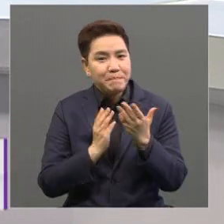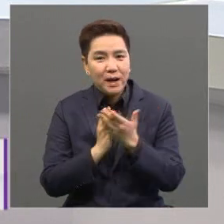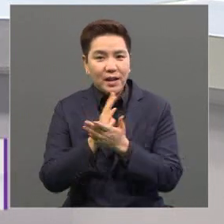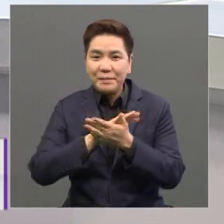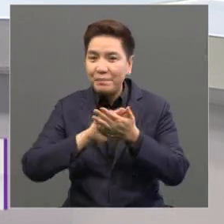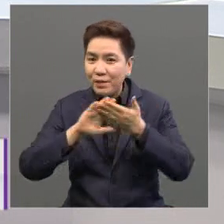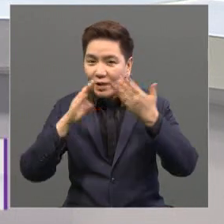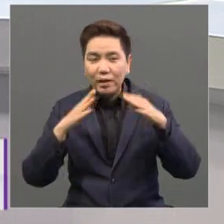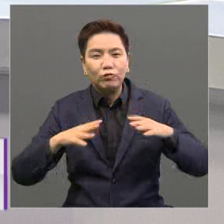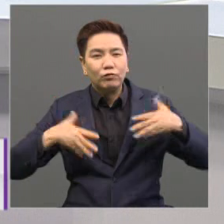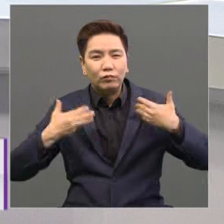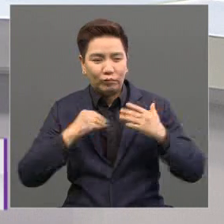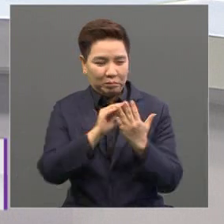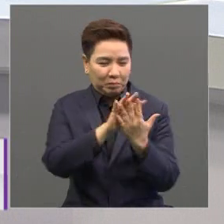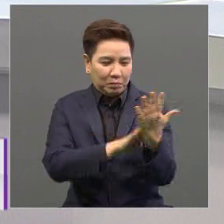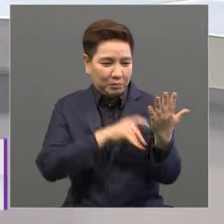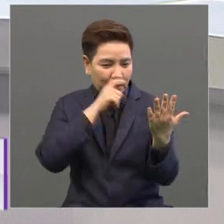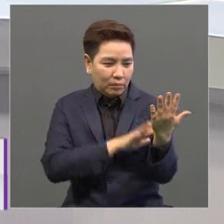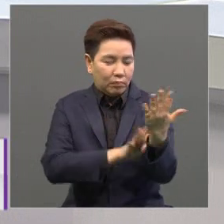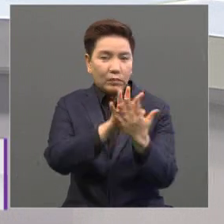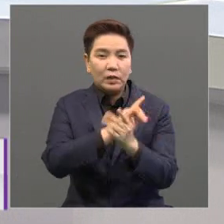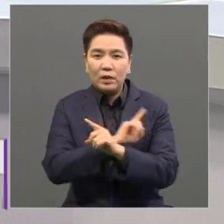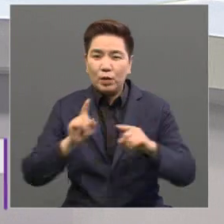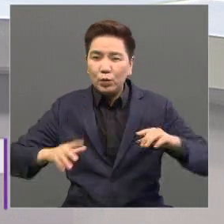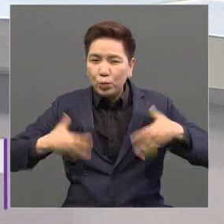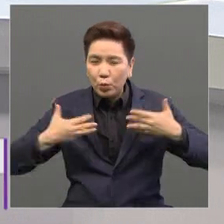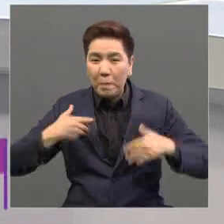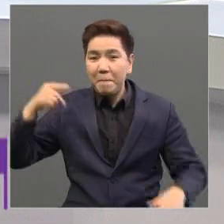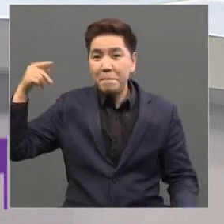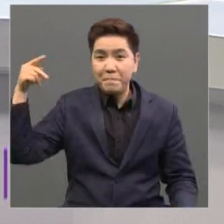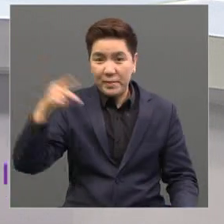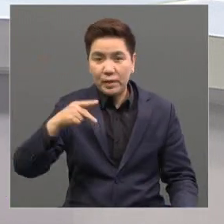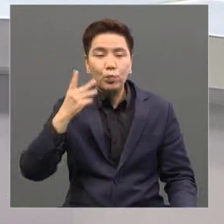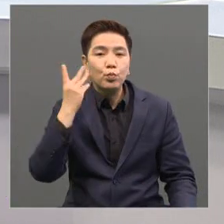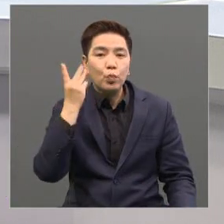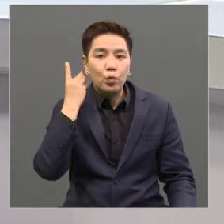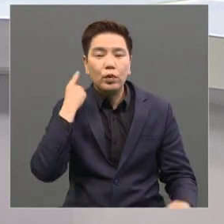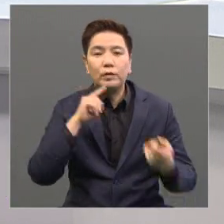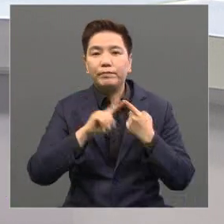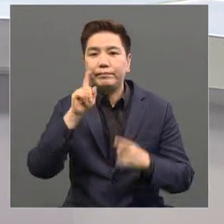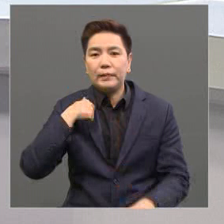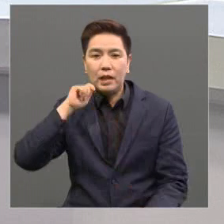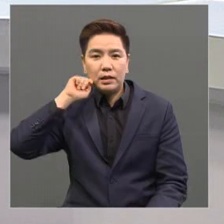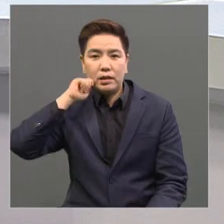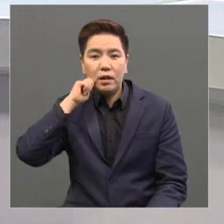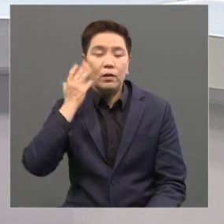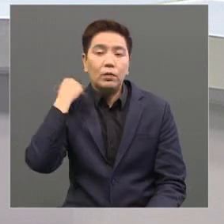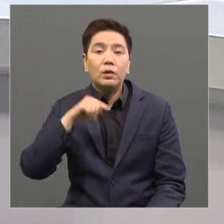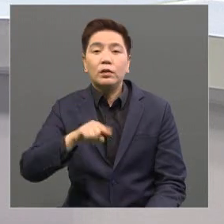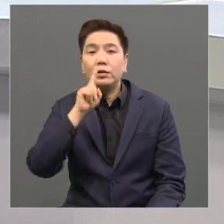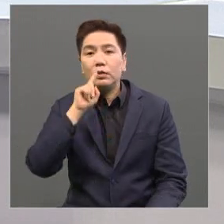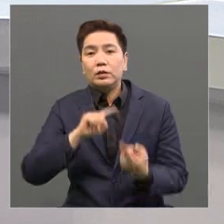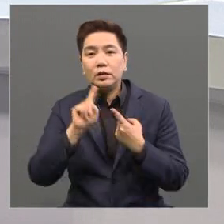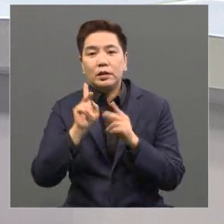ร้อยนะครับคึกคักกันทุกพื้นที่แต่ที่คึกคักเป็นพิเศษเมื่อวานนี้อิจฉาเลยนะเป็น